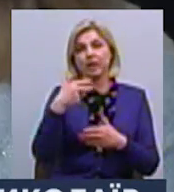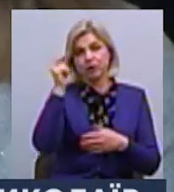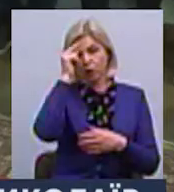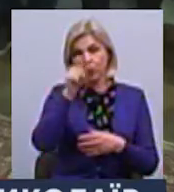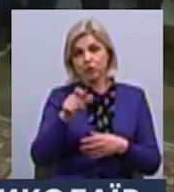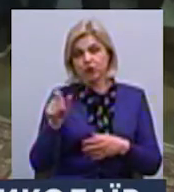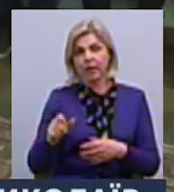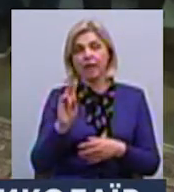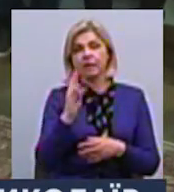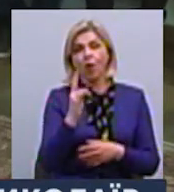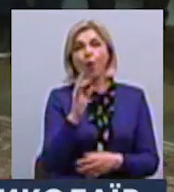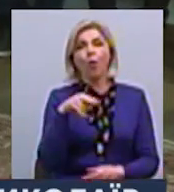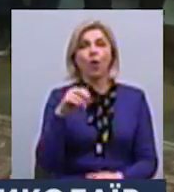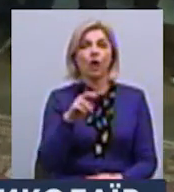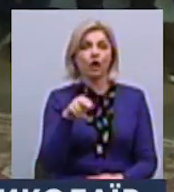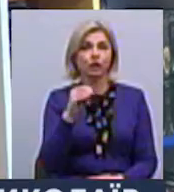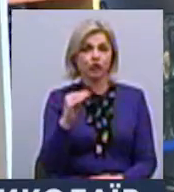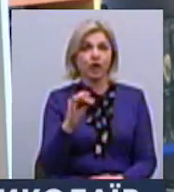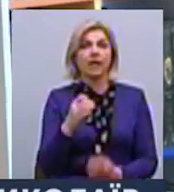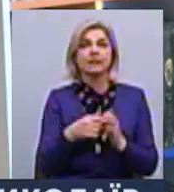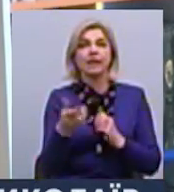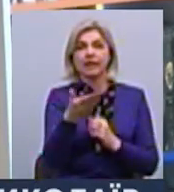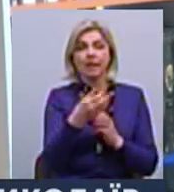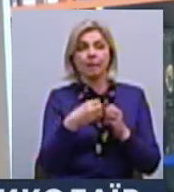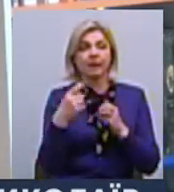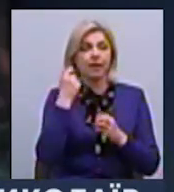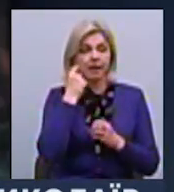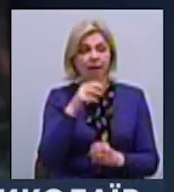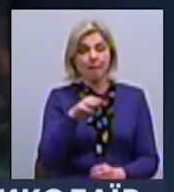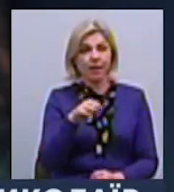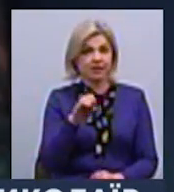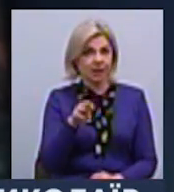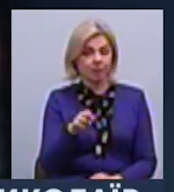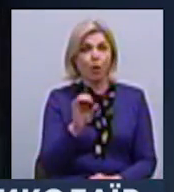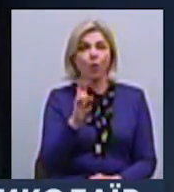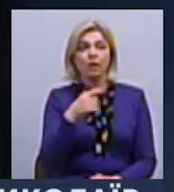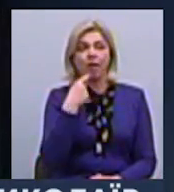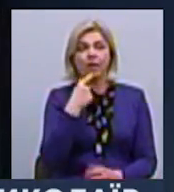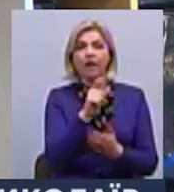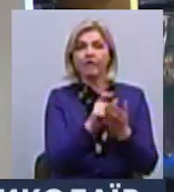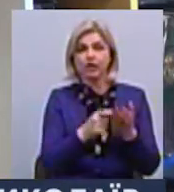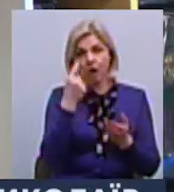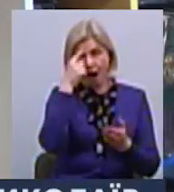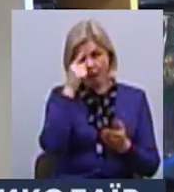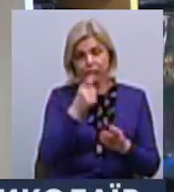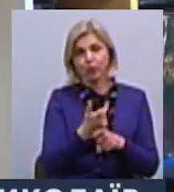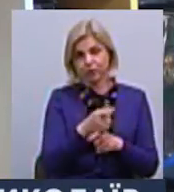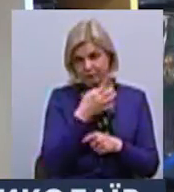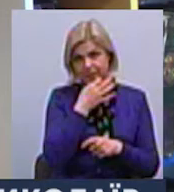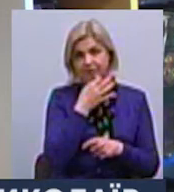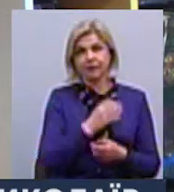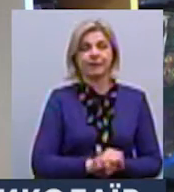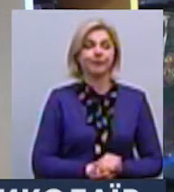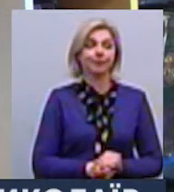Миколаївського політехнічного коледжу. Серед них 15-річний Максим Канчуга. Говорить, вірші авторки сподобались.